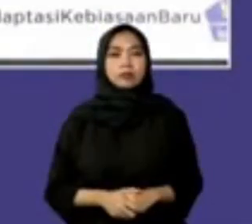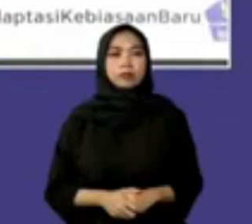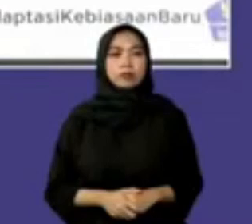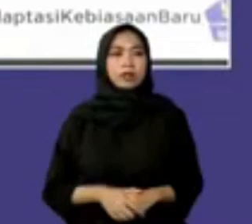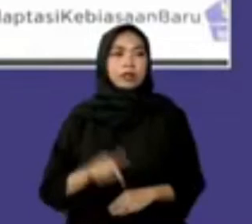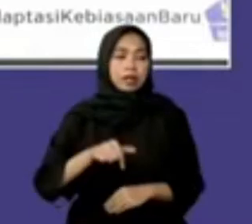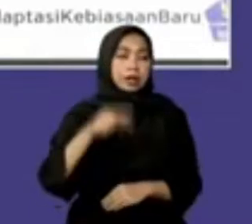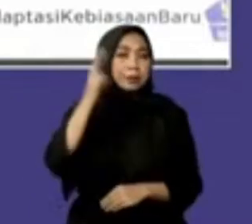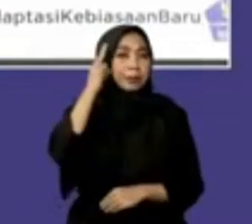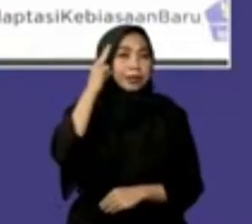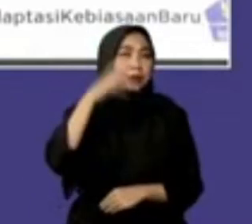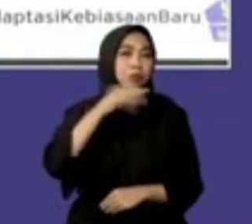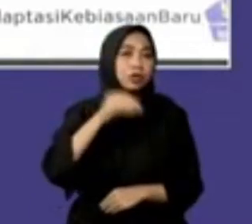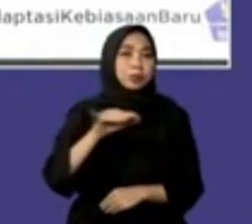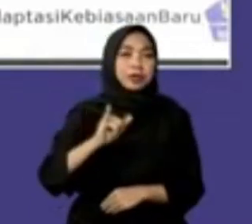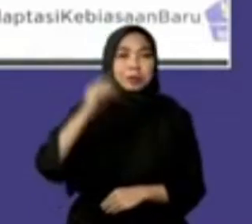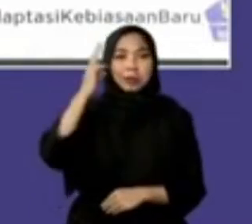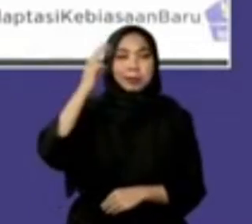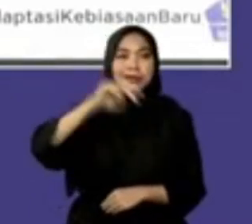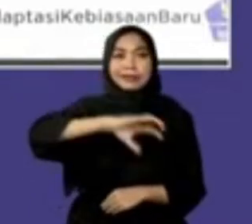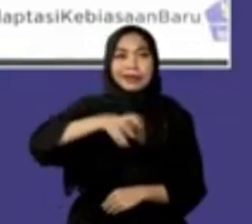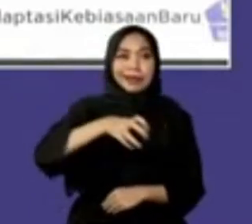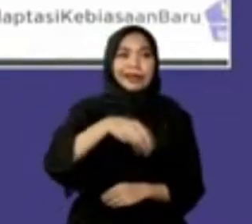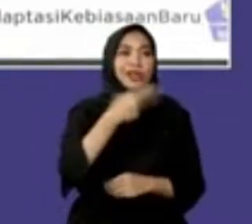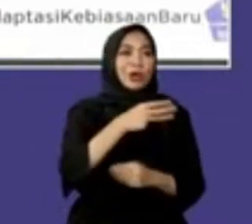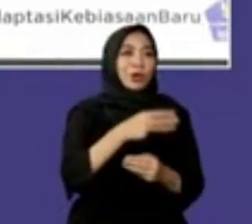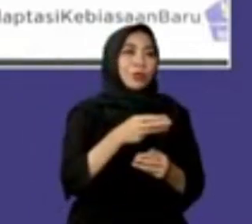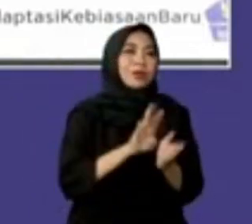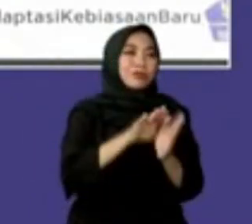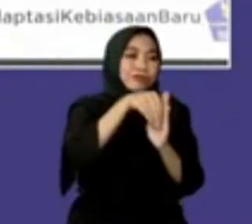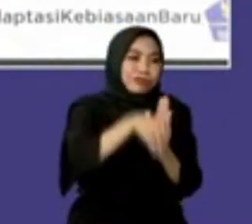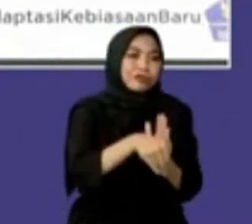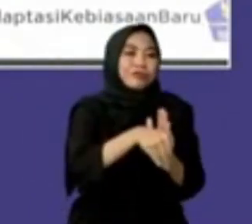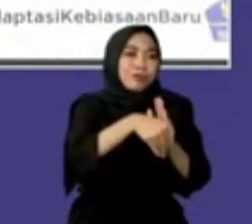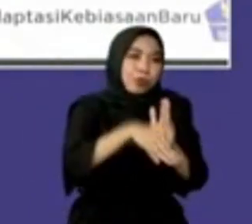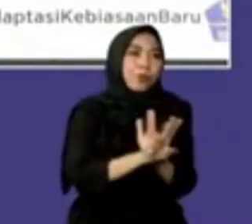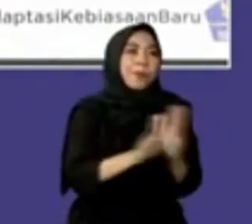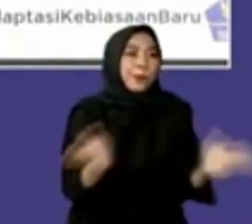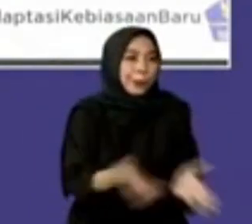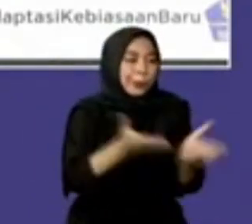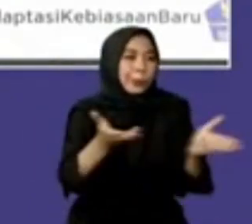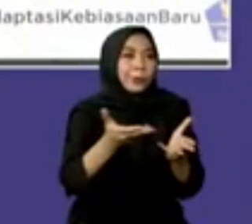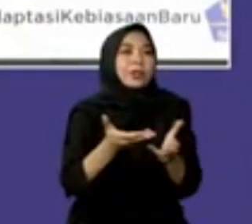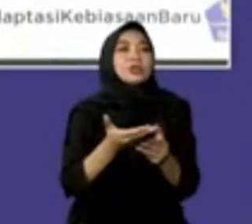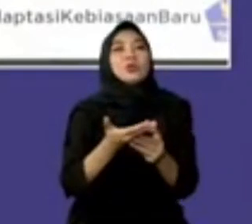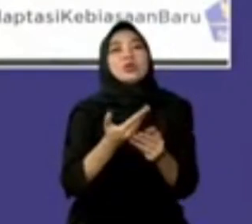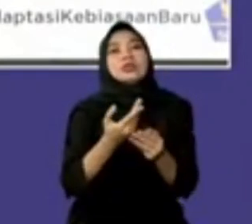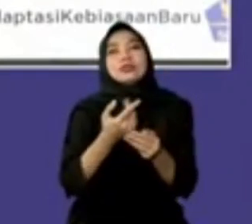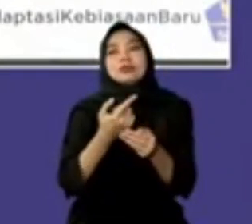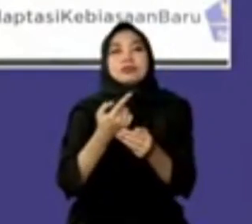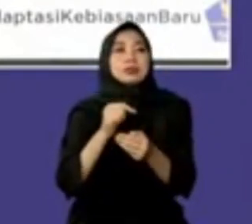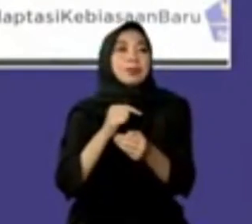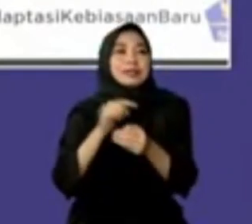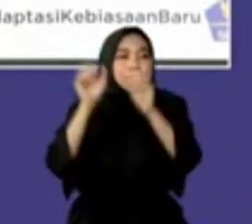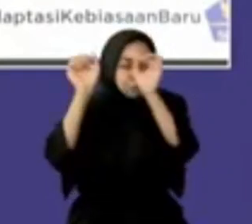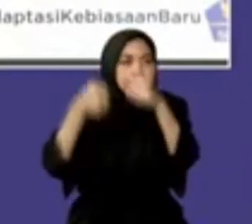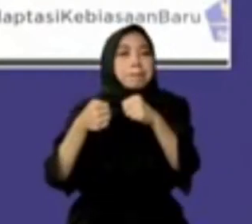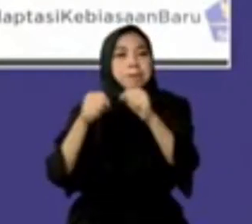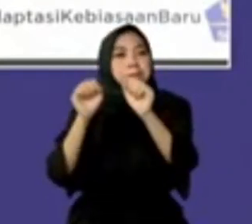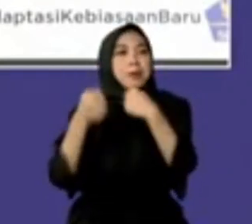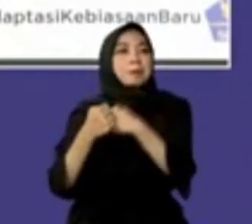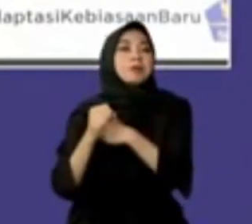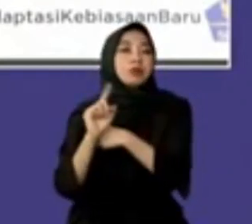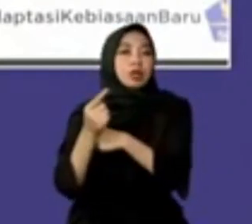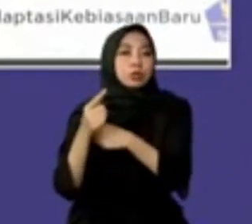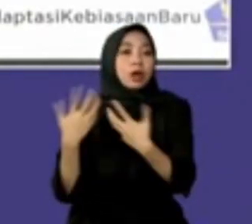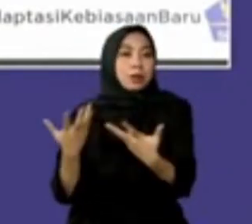dan ekonomi kita bergerak dalam satu bahasa dan satu tindakan, dan rapat koordinasi yang tadi